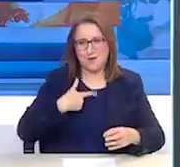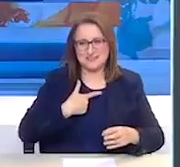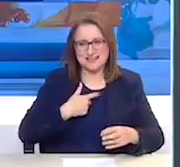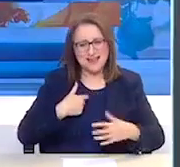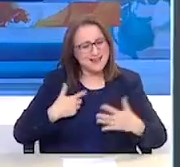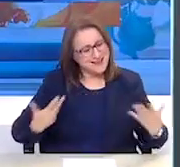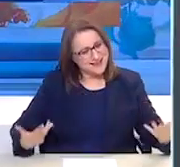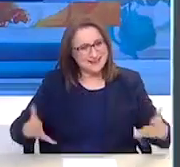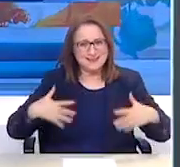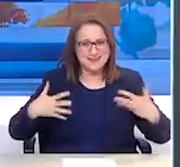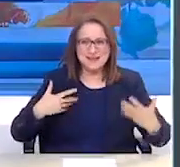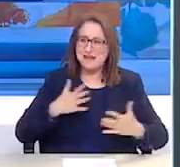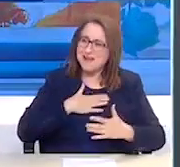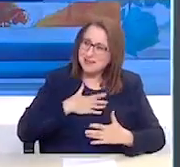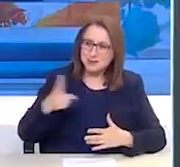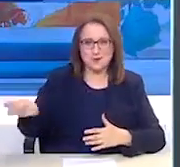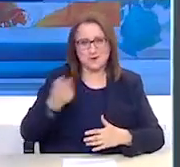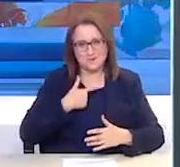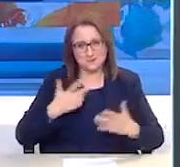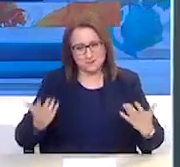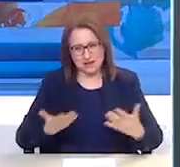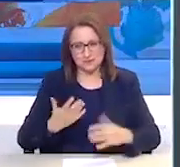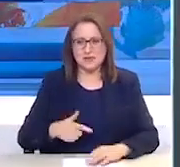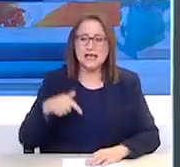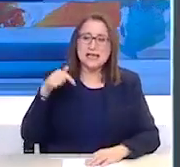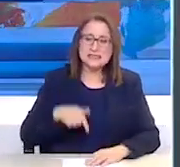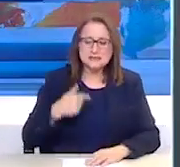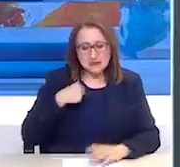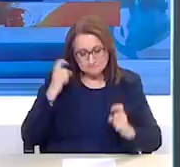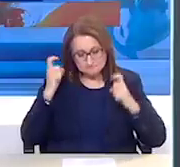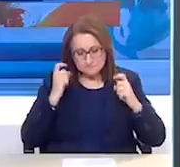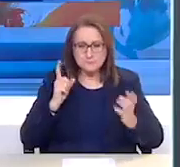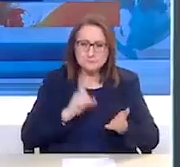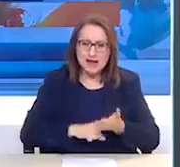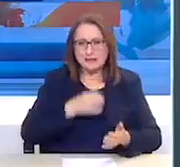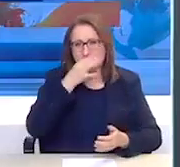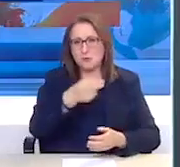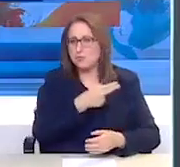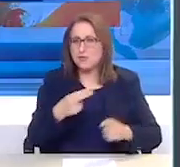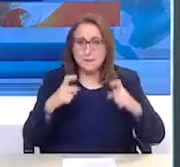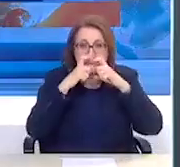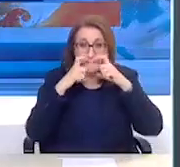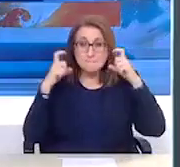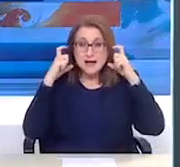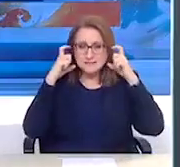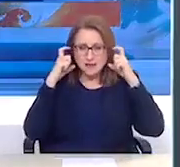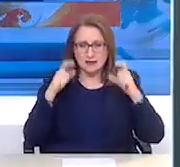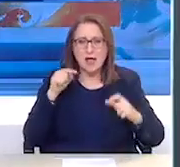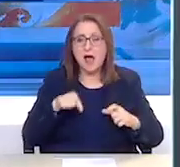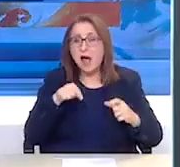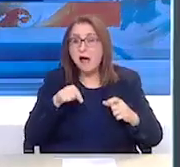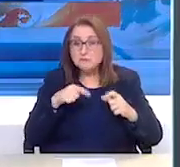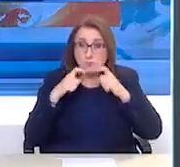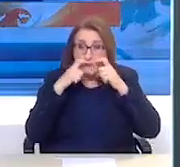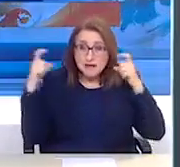Σήμερα έκρινα πως πρέπει να μιλήσω ξανά για το θέμα της μάσκας, για το γενικό κοινό, με αφορμή το ερώτημα που δεν έχει ακόμα πολύ σαφή απάντηση.